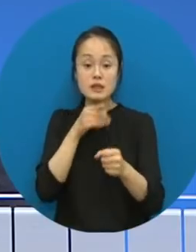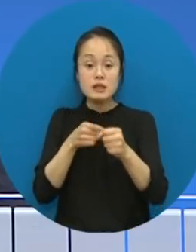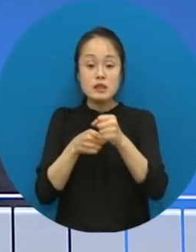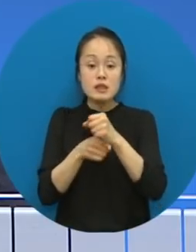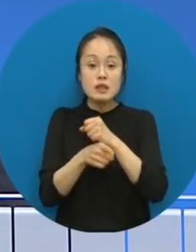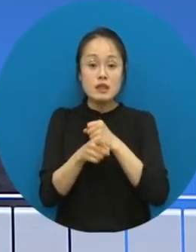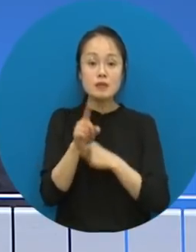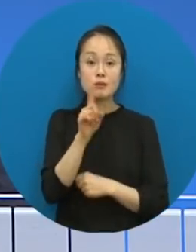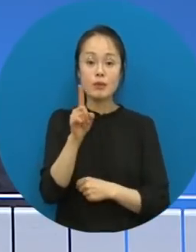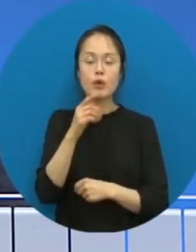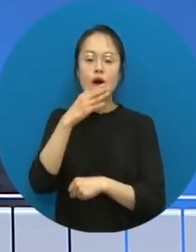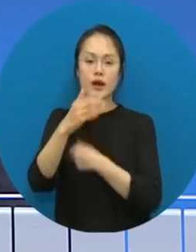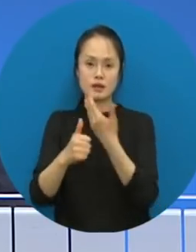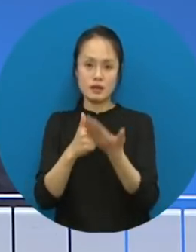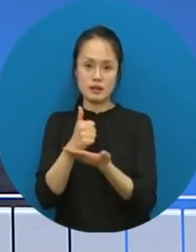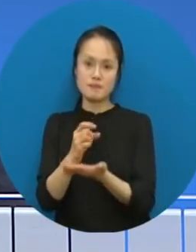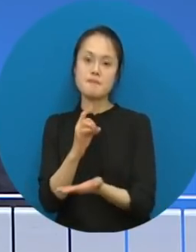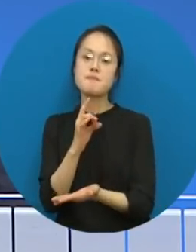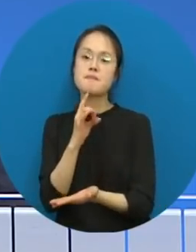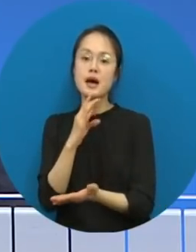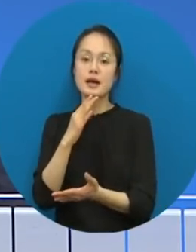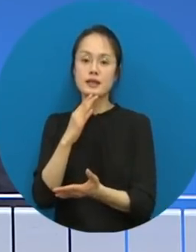하나님만이 진리이십니다.